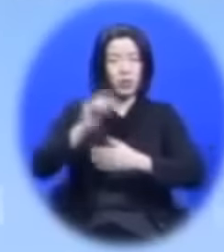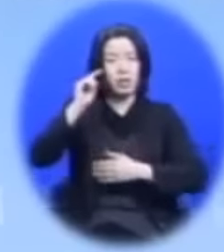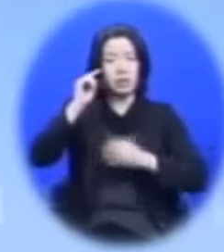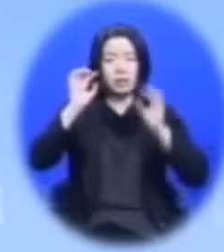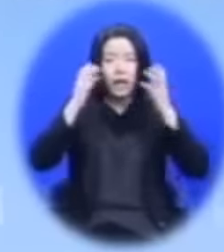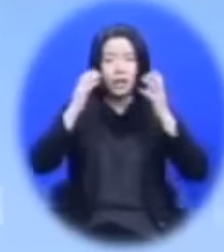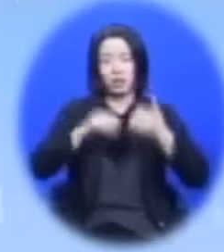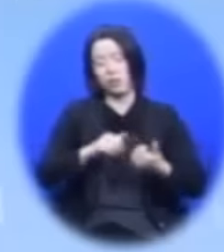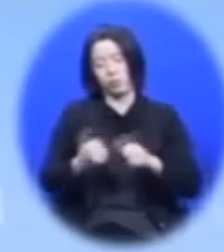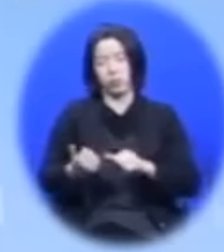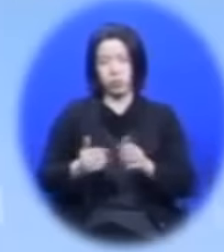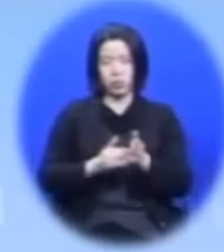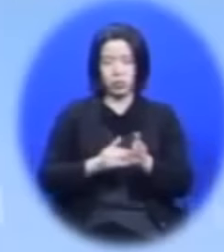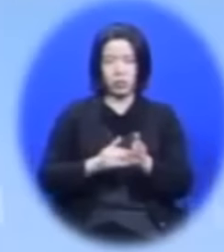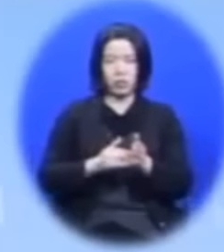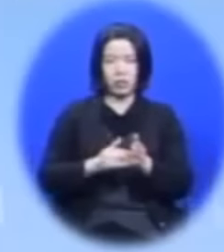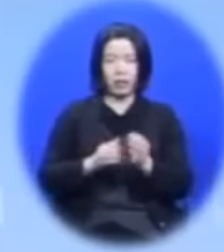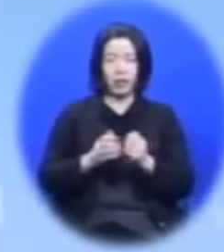죽었어요.